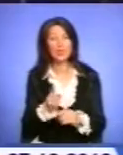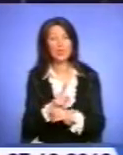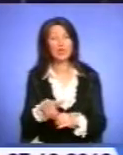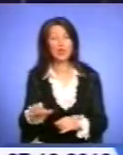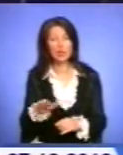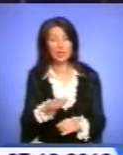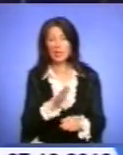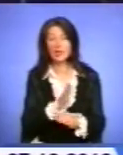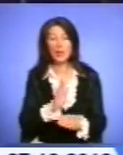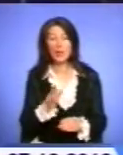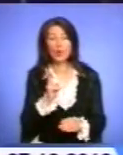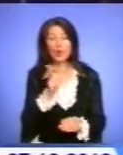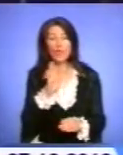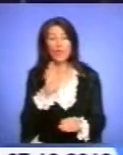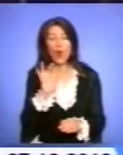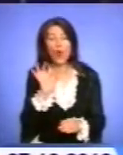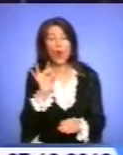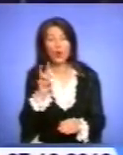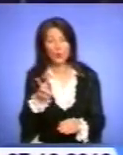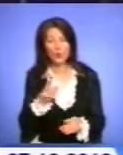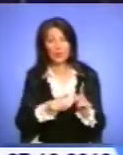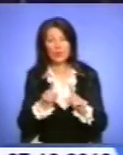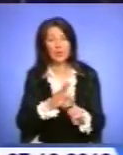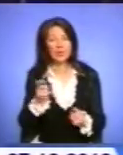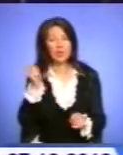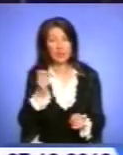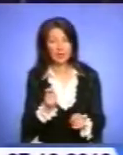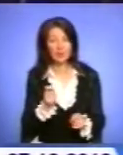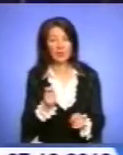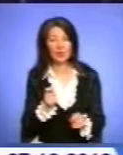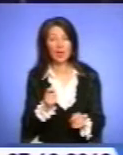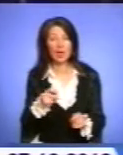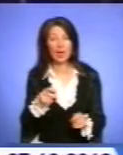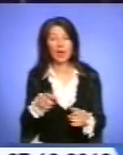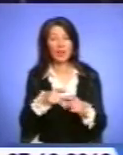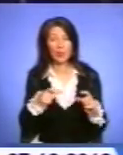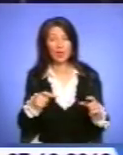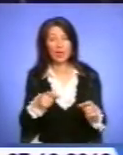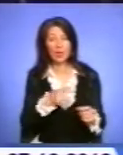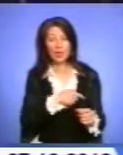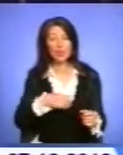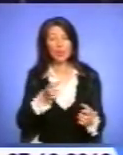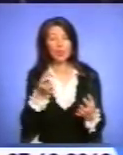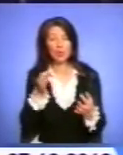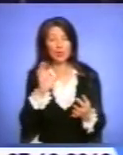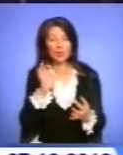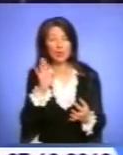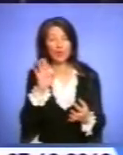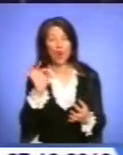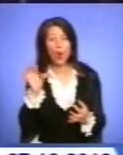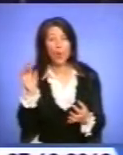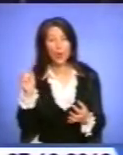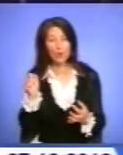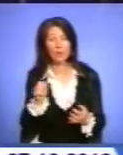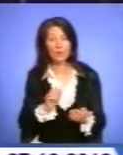Тернопільщини. Не було кворуму. На засіданні не з'явилися депутати від фракції ВО «Свобода». Відеоматеріал про це поки що